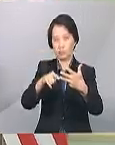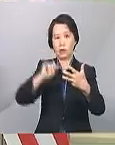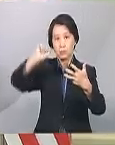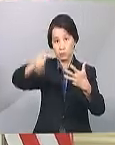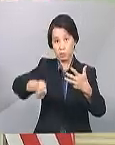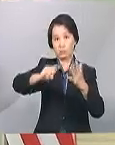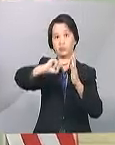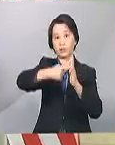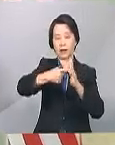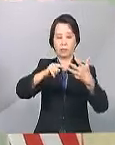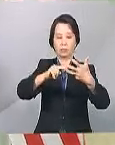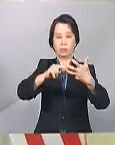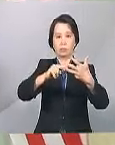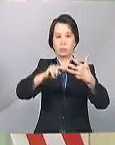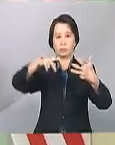besok.